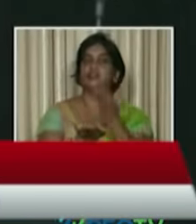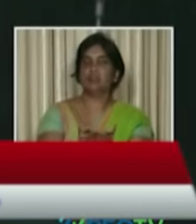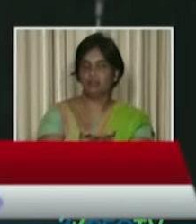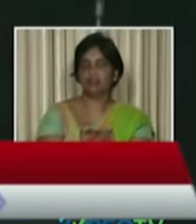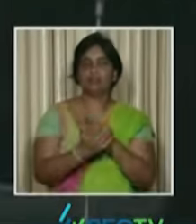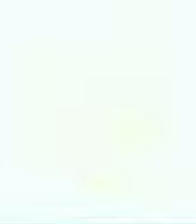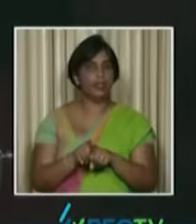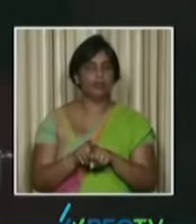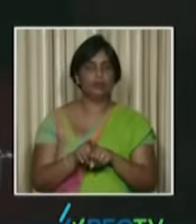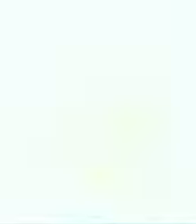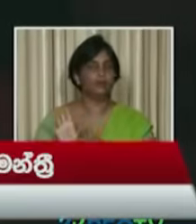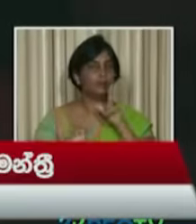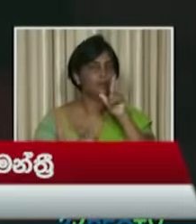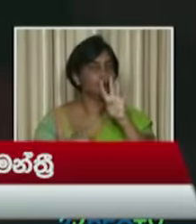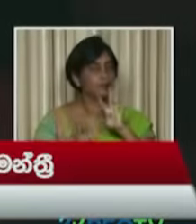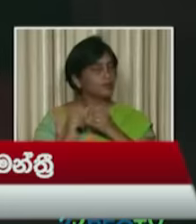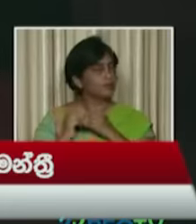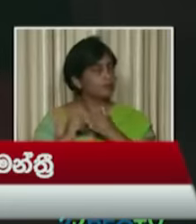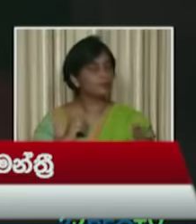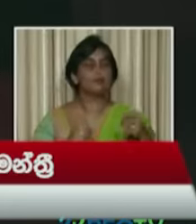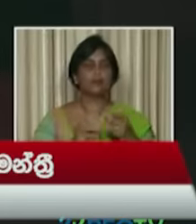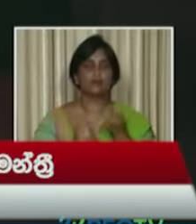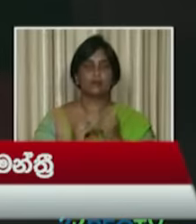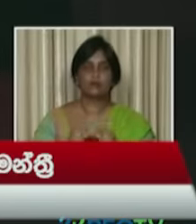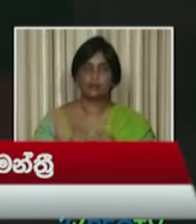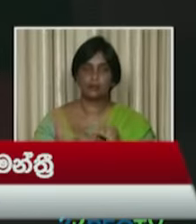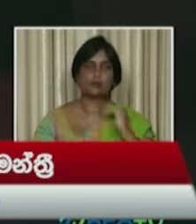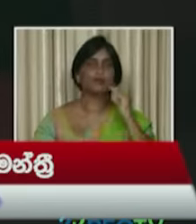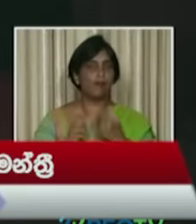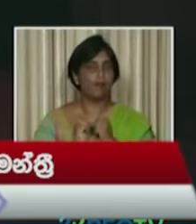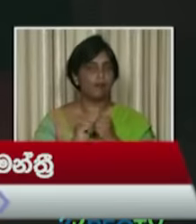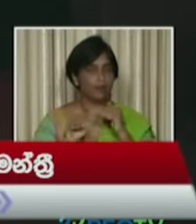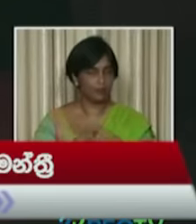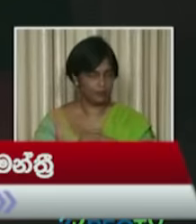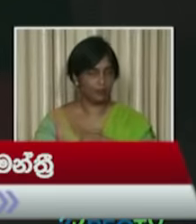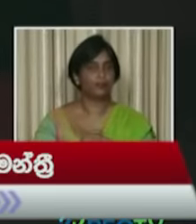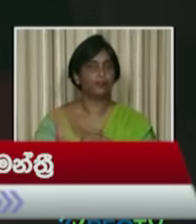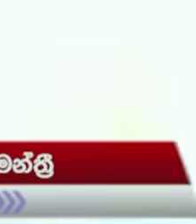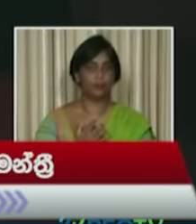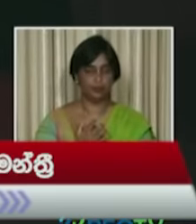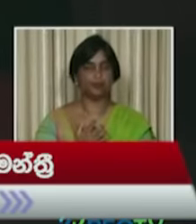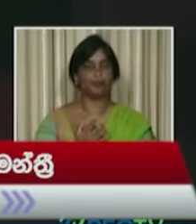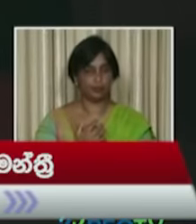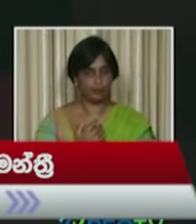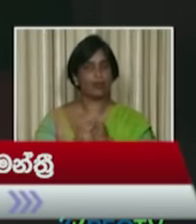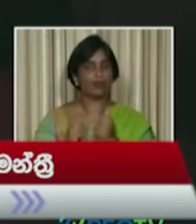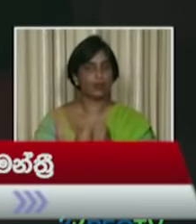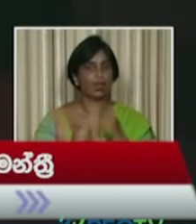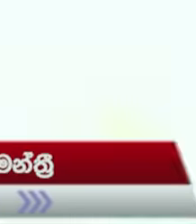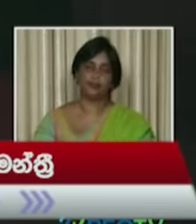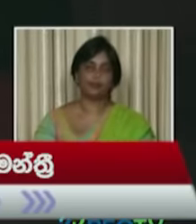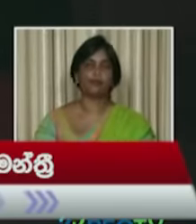ඉල්ලීමක් කරමින් මන්නතර. මේ රටේ ආර්ථික වර්ධන වේගෙ ඍණ වුණා නම් අවස්ථා තුනක්. 1971 ශ්‍රී ලංකා නිදහස්